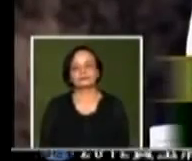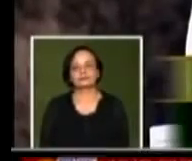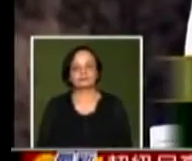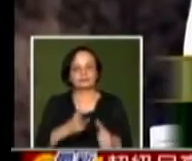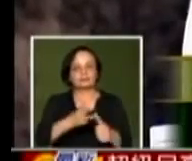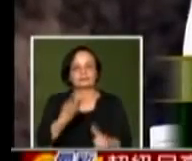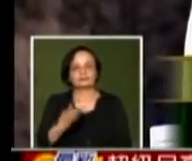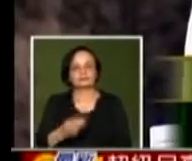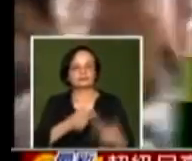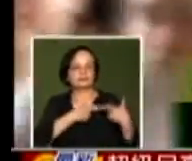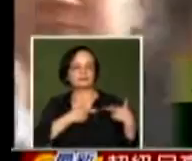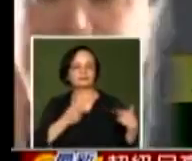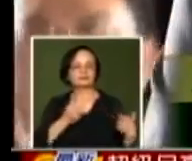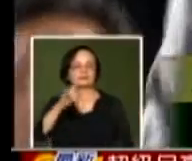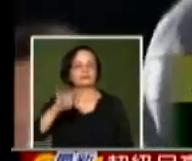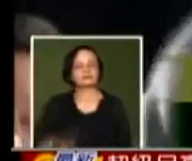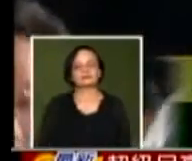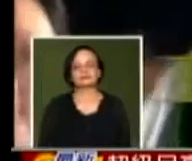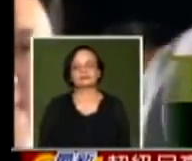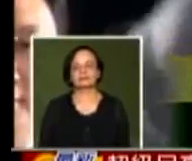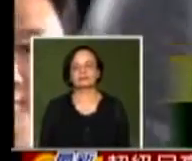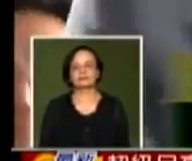第三位蔡明宪教授。